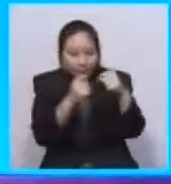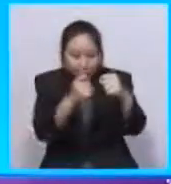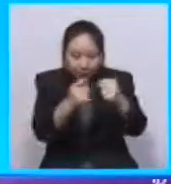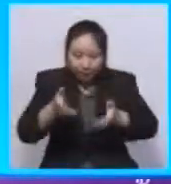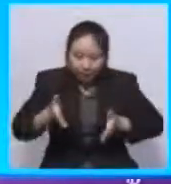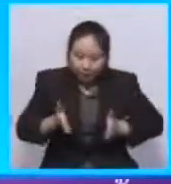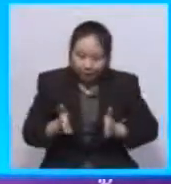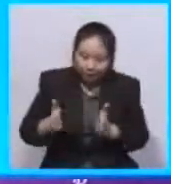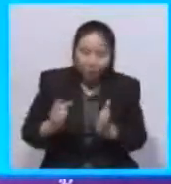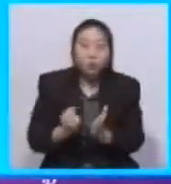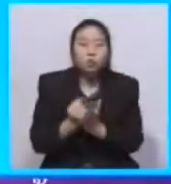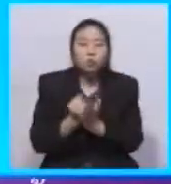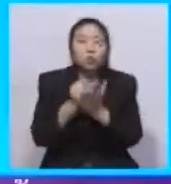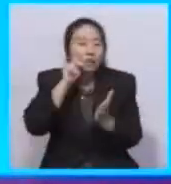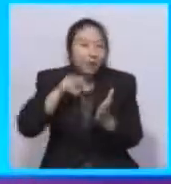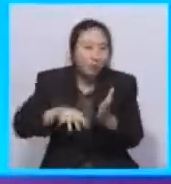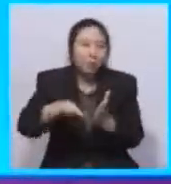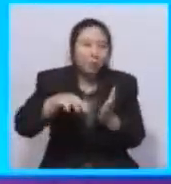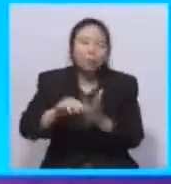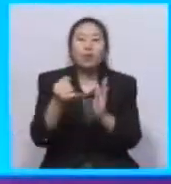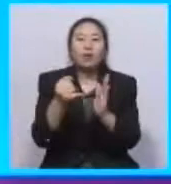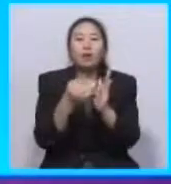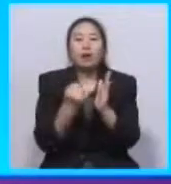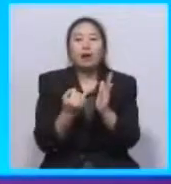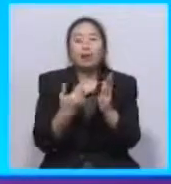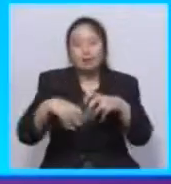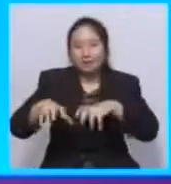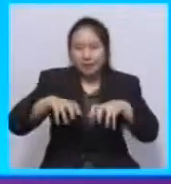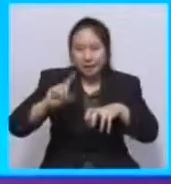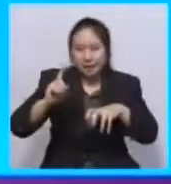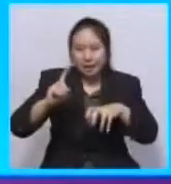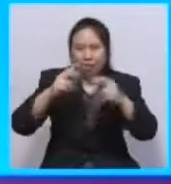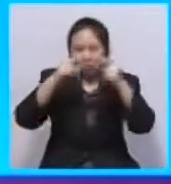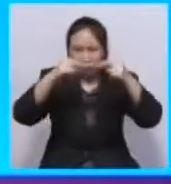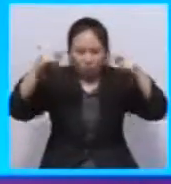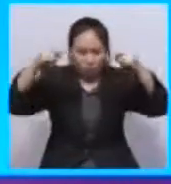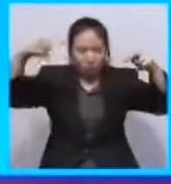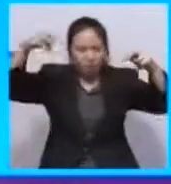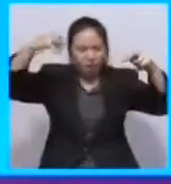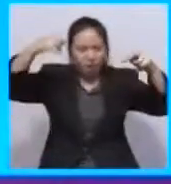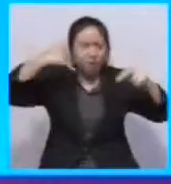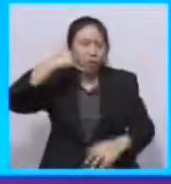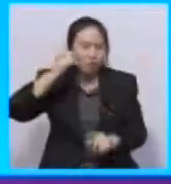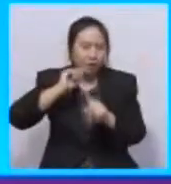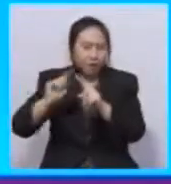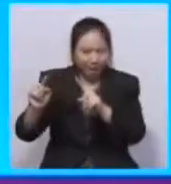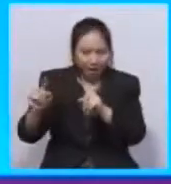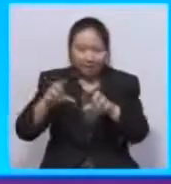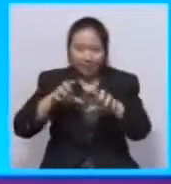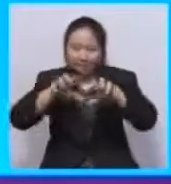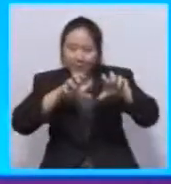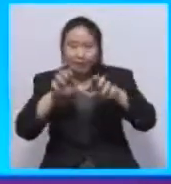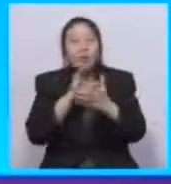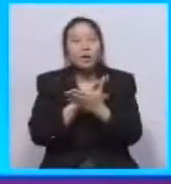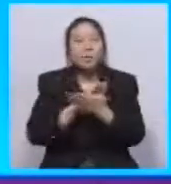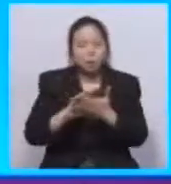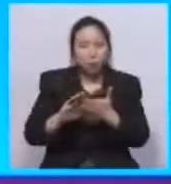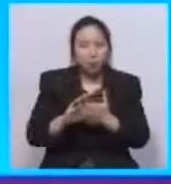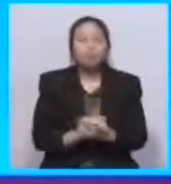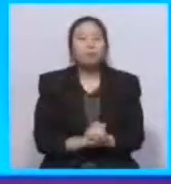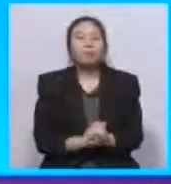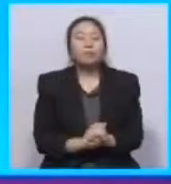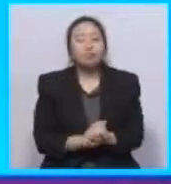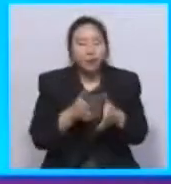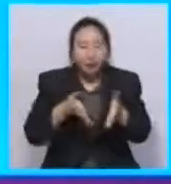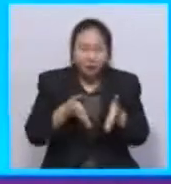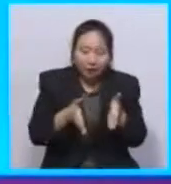พิ่มศักยภาพการระบายน้ำให้คล่องตัวยิ่งขึ้นและจัดระเบียบสายไฟฟ้าด้วยนะคะสายโทรศัพท์พวกความปลอดภัยของผู้ที่สัญจร